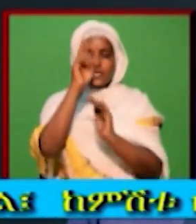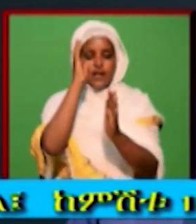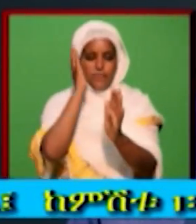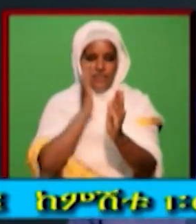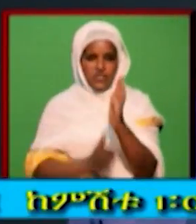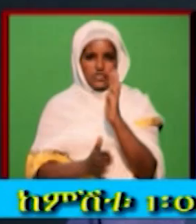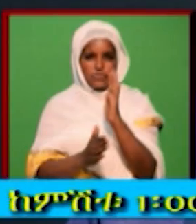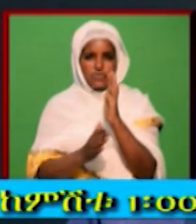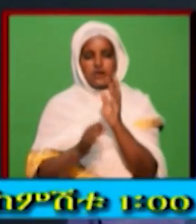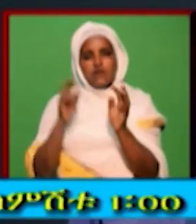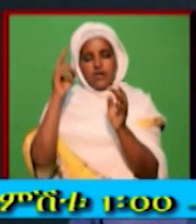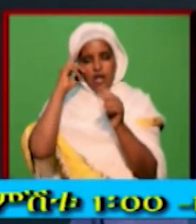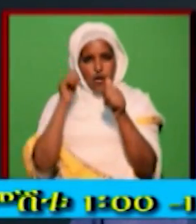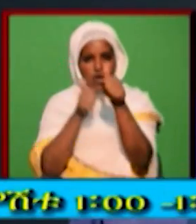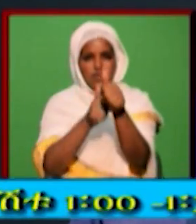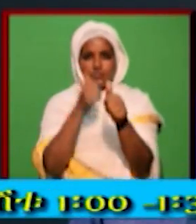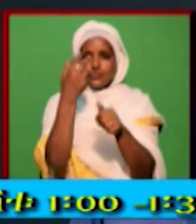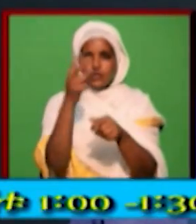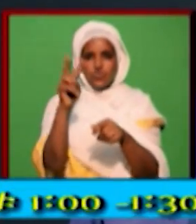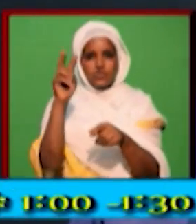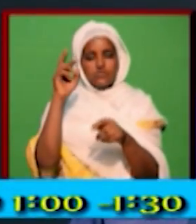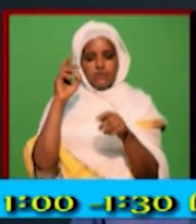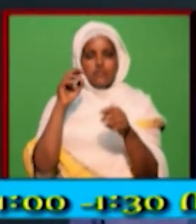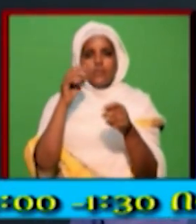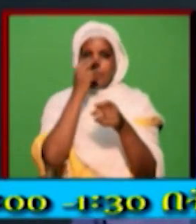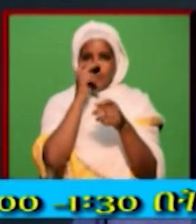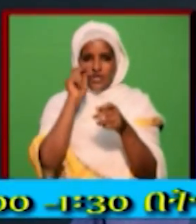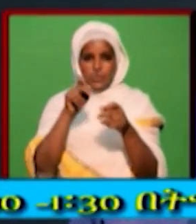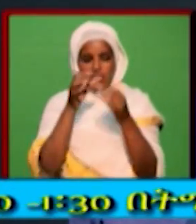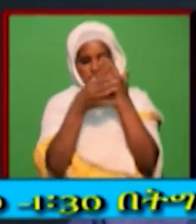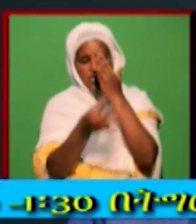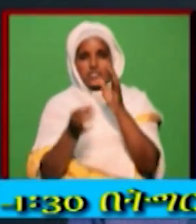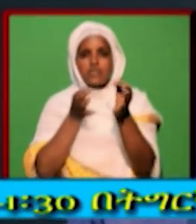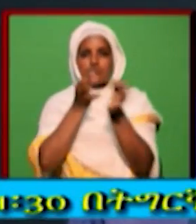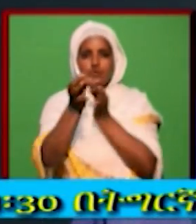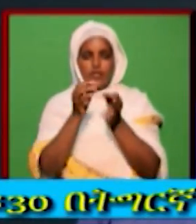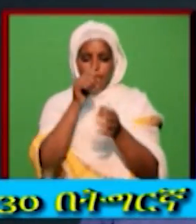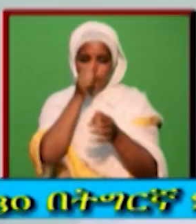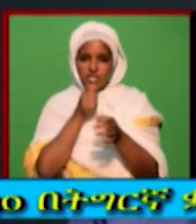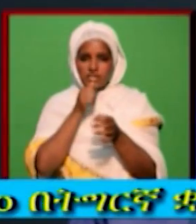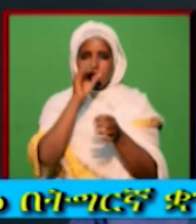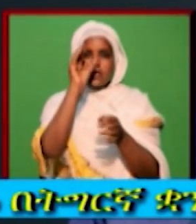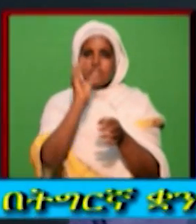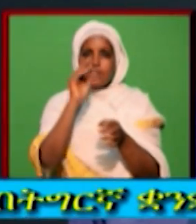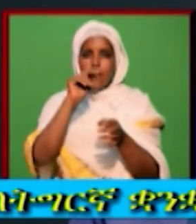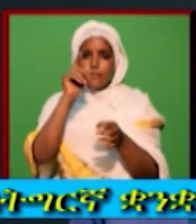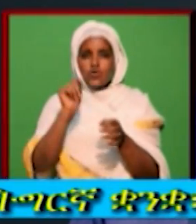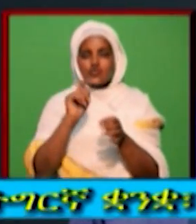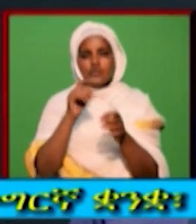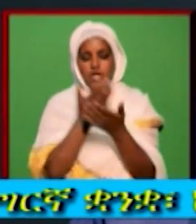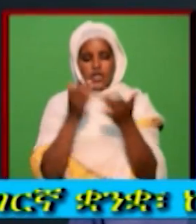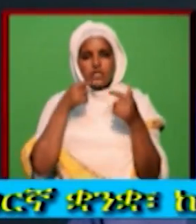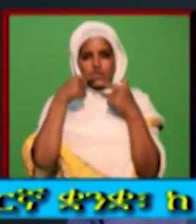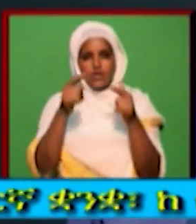ለመፈጸም ለደቀ መዛሙርቱ ለ12 ሐዋርያት በደብረ ዘይት ገልጿቸዋል። ይህን ምስጢር ህማማቱን ነገር ናሁን አረግ